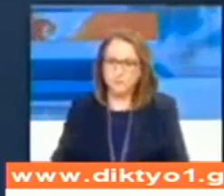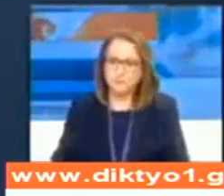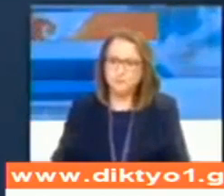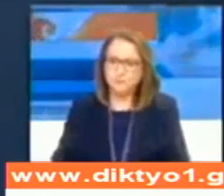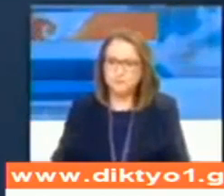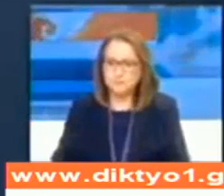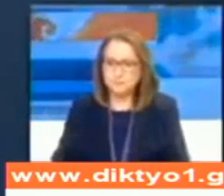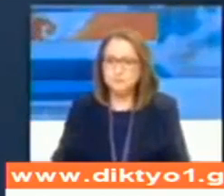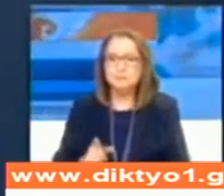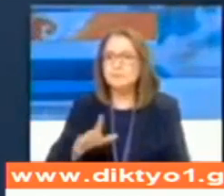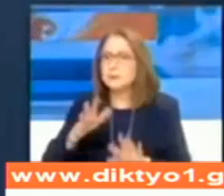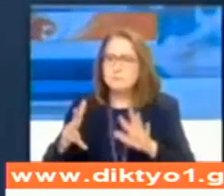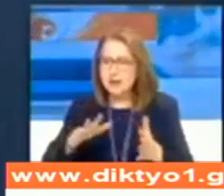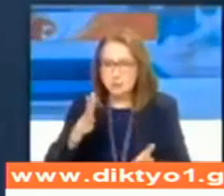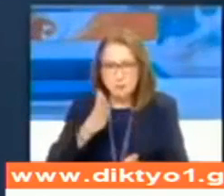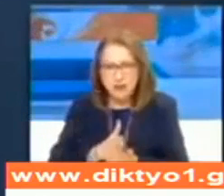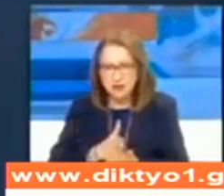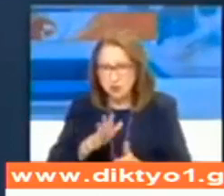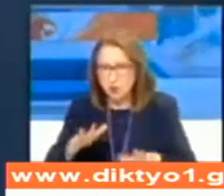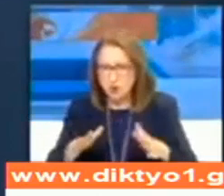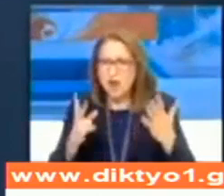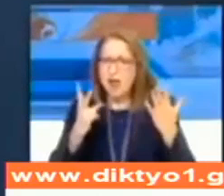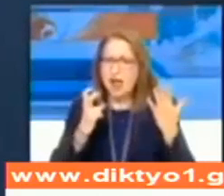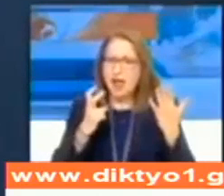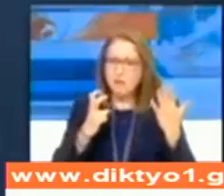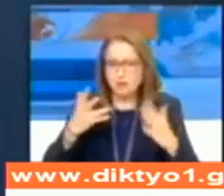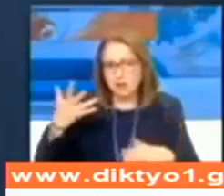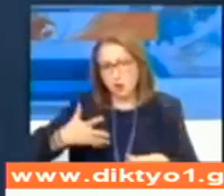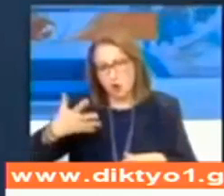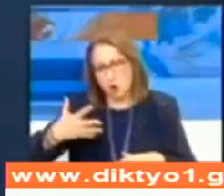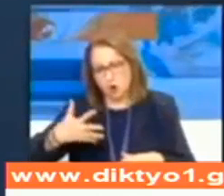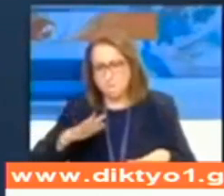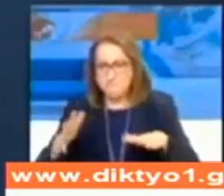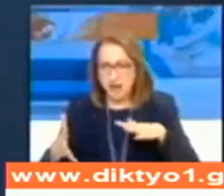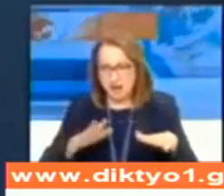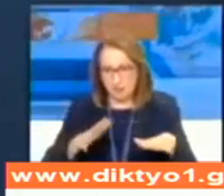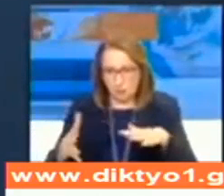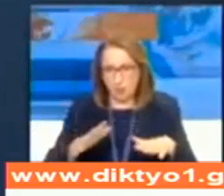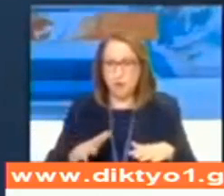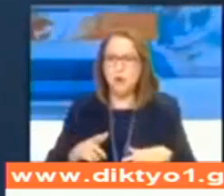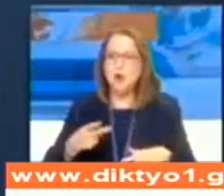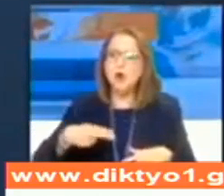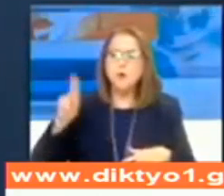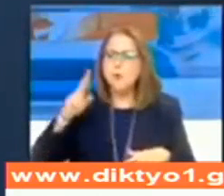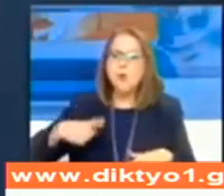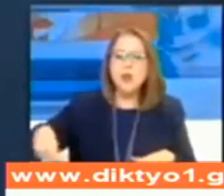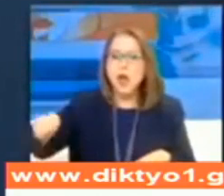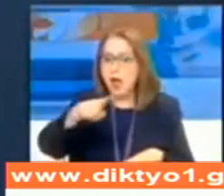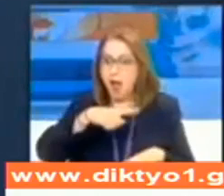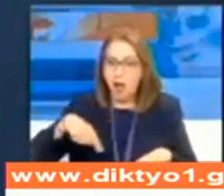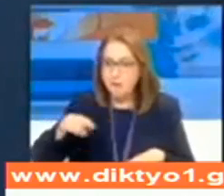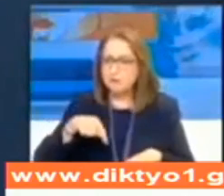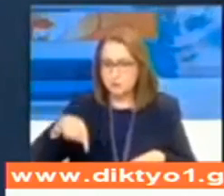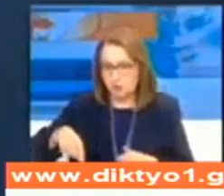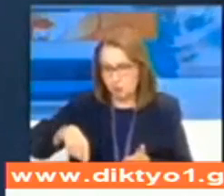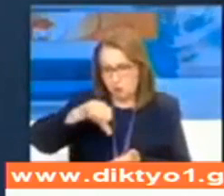Ο μέσος όρος ηλικίας των διασωληνωμένων είναι κοντά στα 70 έτη. Τα περισσότερα επιβεβαιωμένα κρούσματα εξακολουθούν να είναι στην